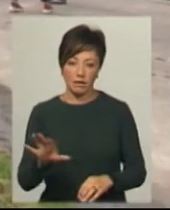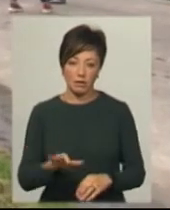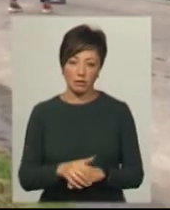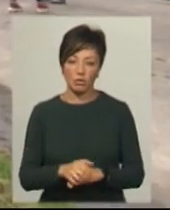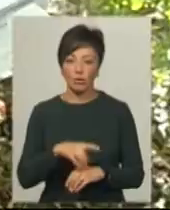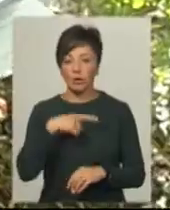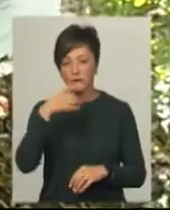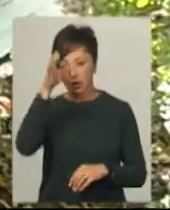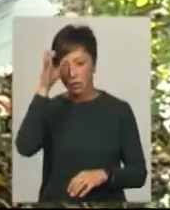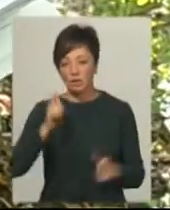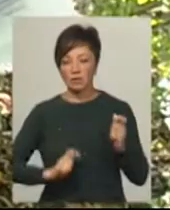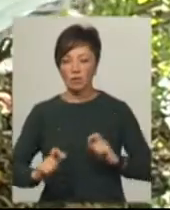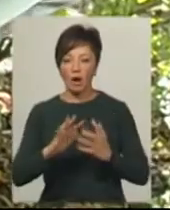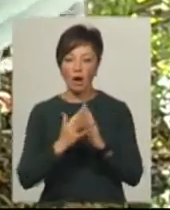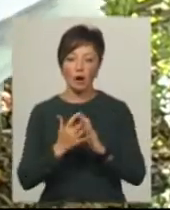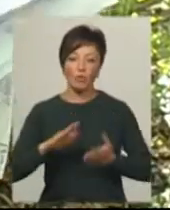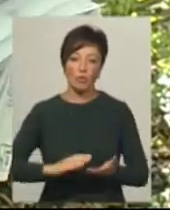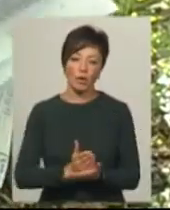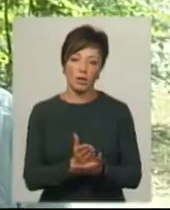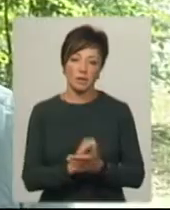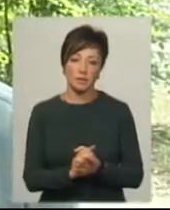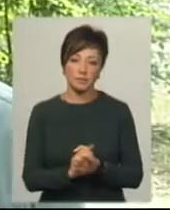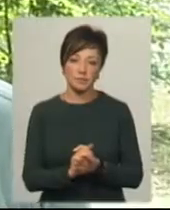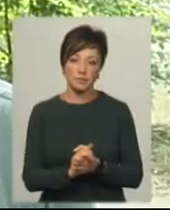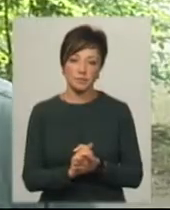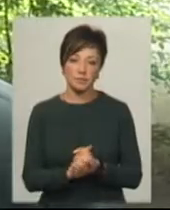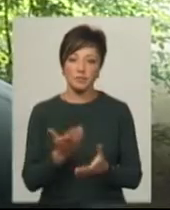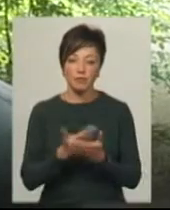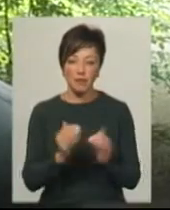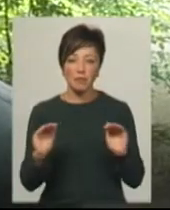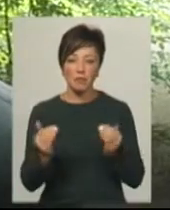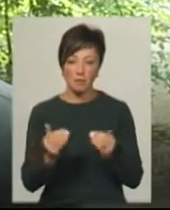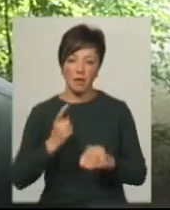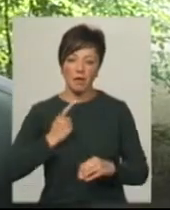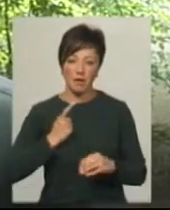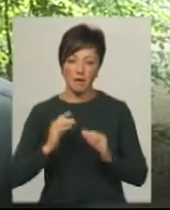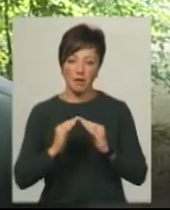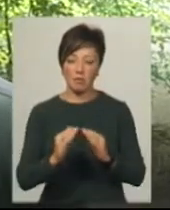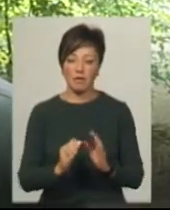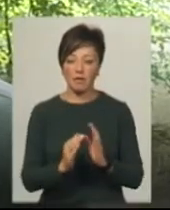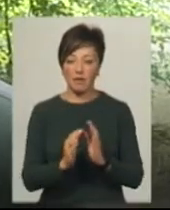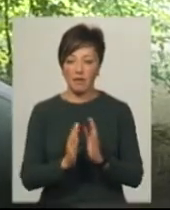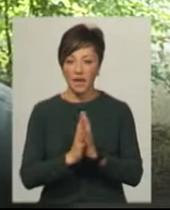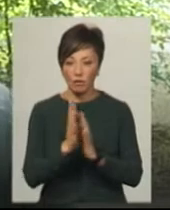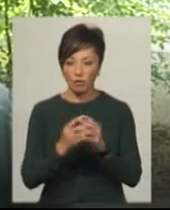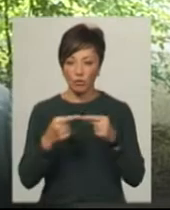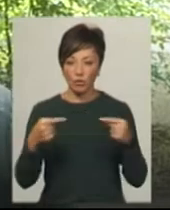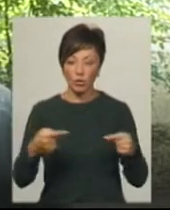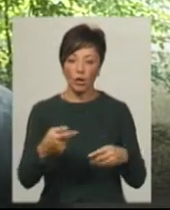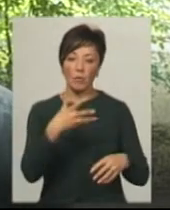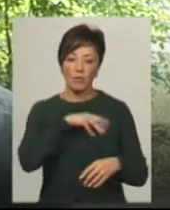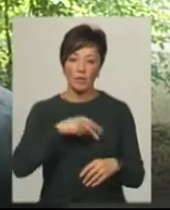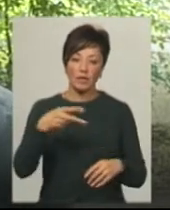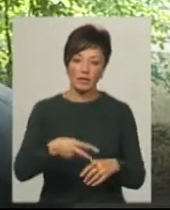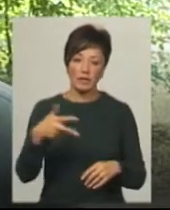говорить науковець Інституту аграрної політики Леонід Тулуш. От малий фермер виростив продукцію, отримав певний прибуток, 2-3 тисячі гривень,